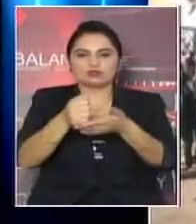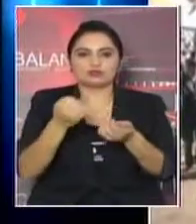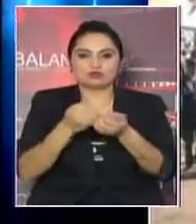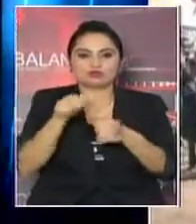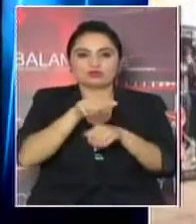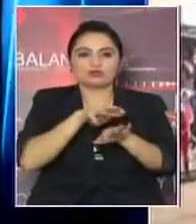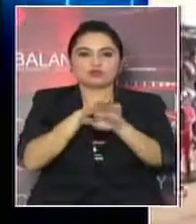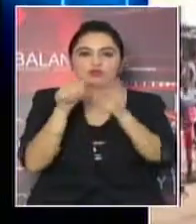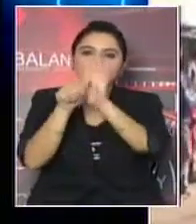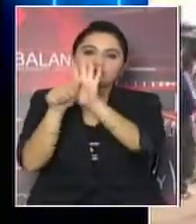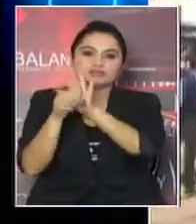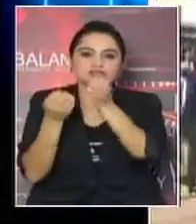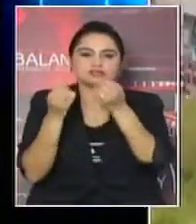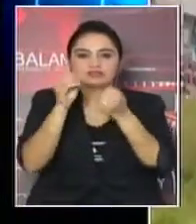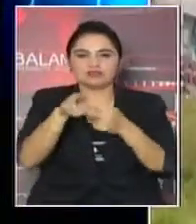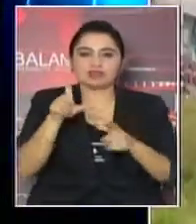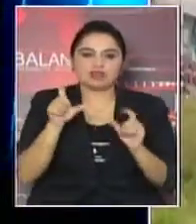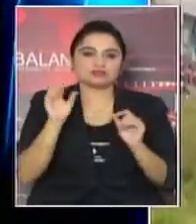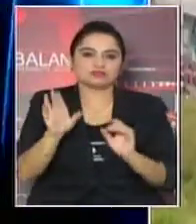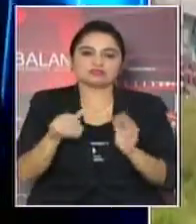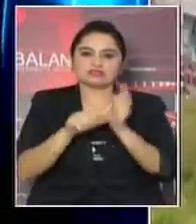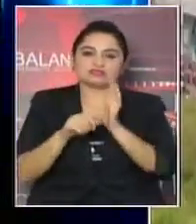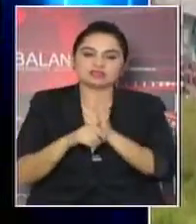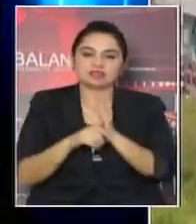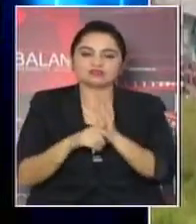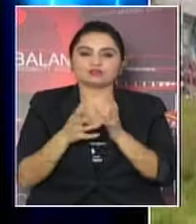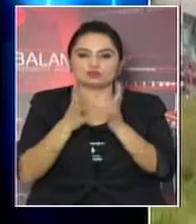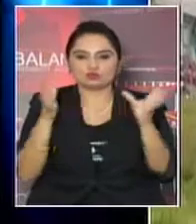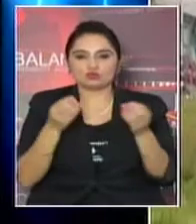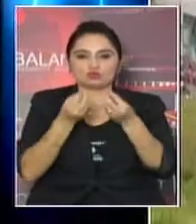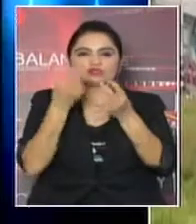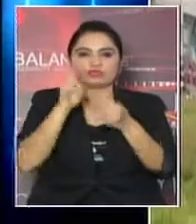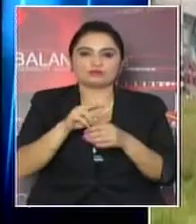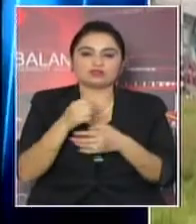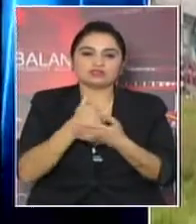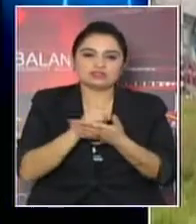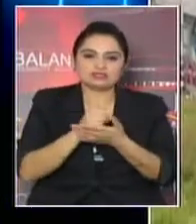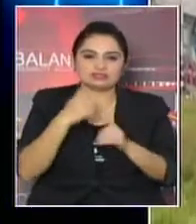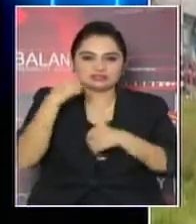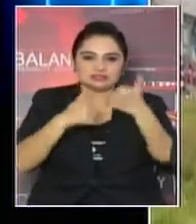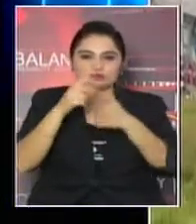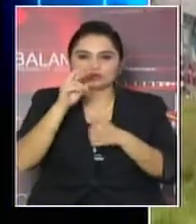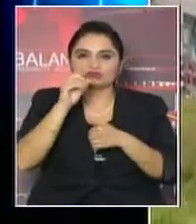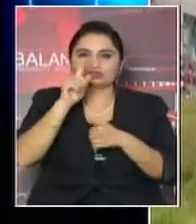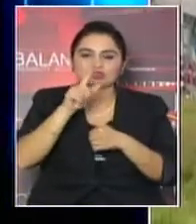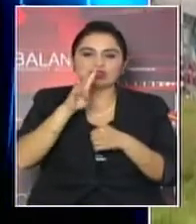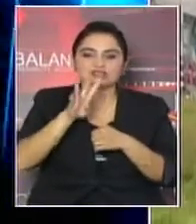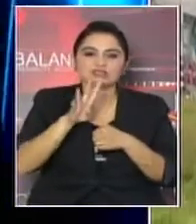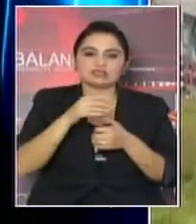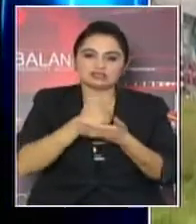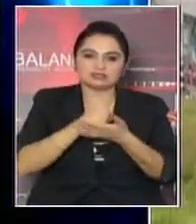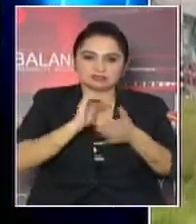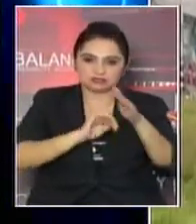उनीहरूलाई हौसला दिन जरुरी छ। जिल्लाकै सर्वाधिक धनराशि रहेको जिरी च्याम्पियनसिप 2074 जिरीमा सञ्चालन